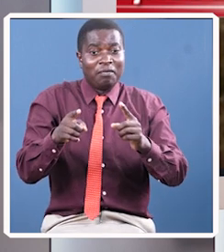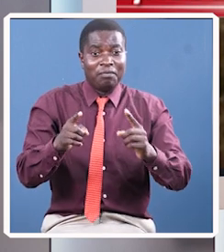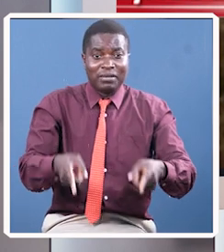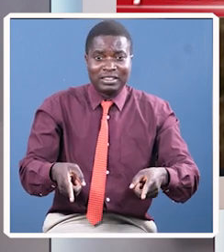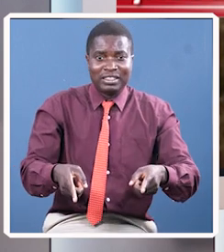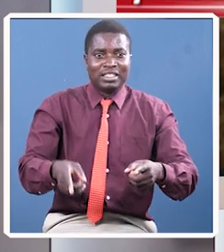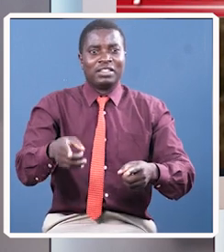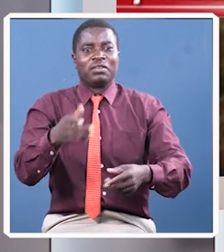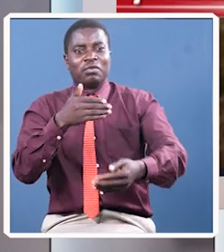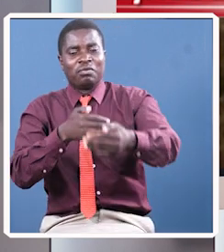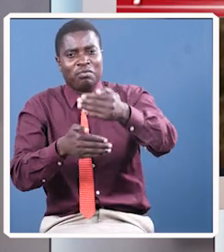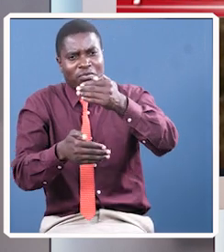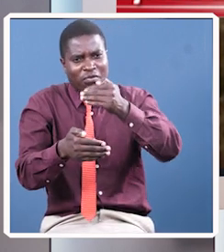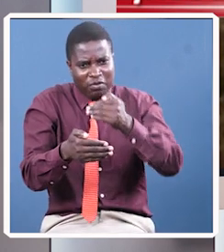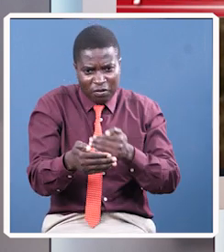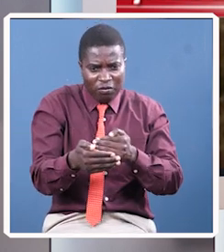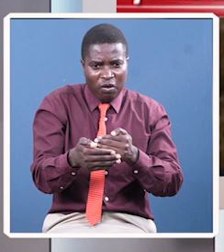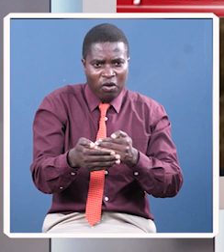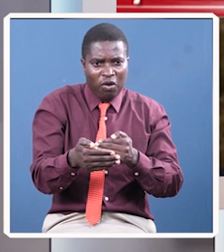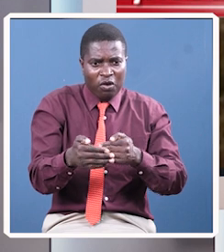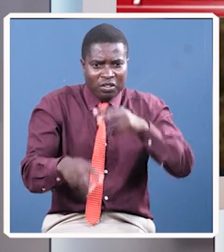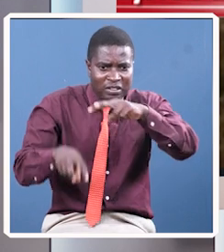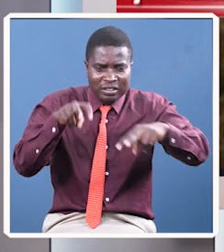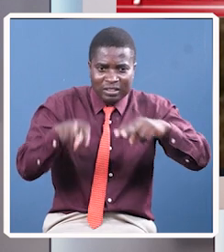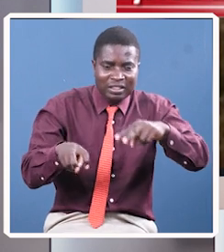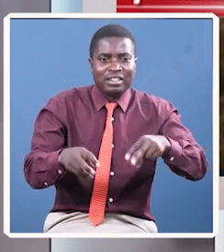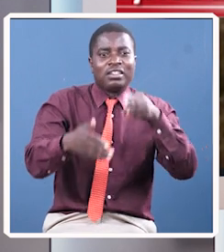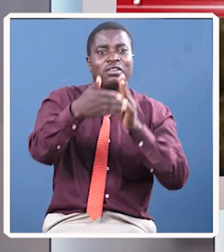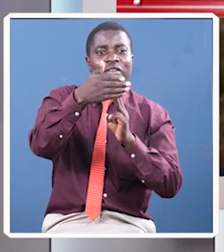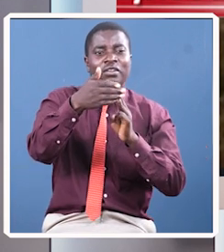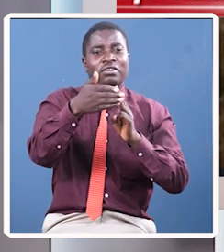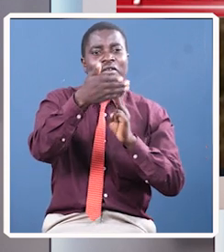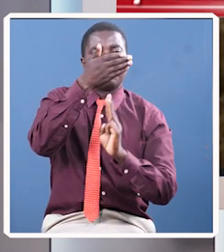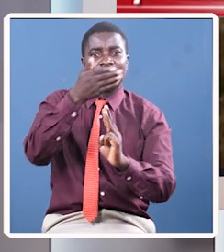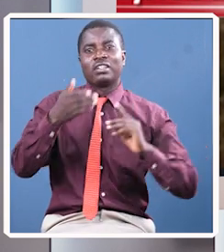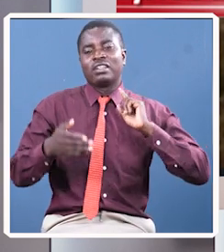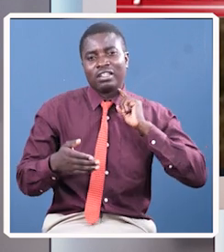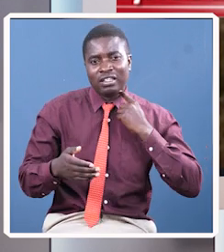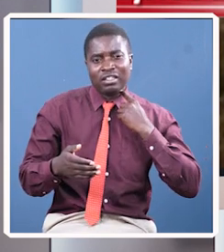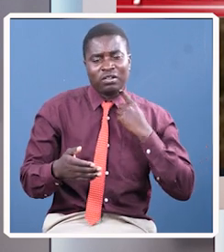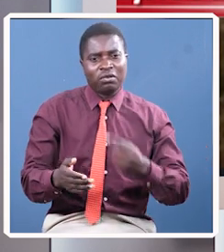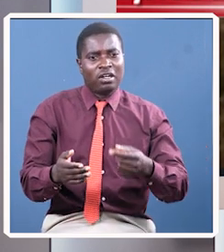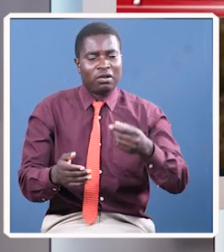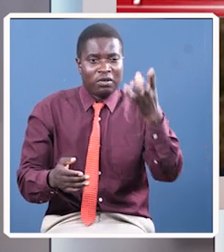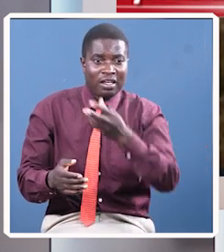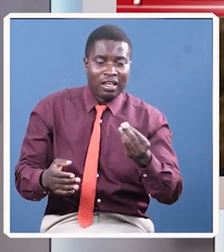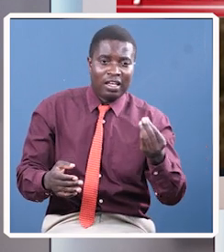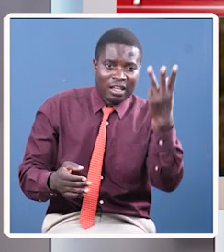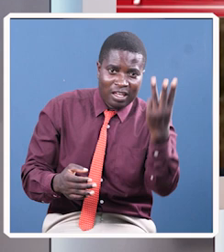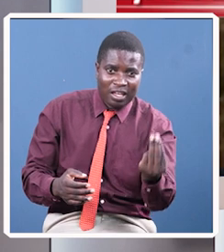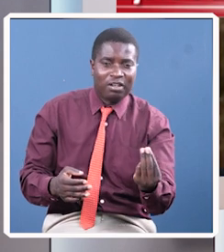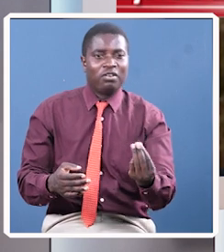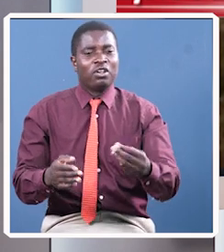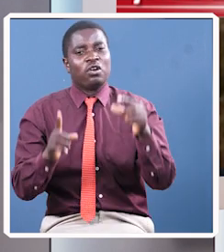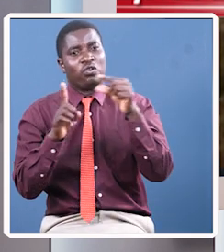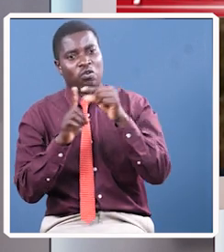But tisati tarisa muprofita wenhema, tine ma words atinoda kumboongorora